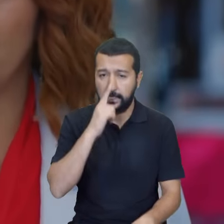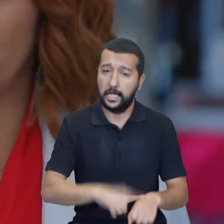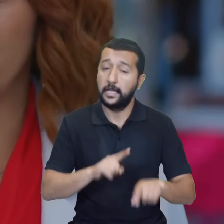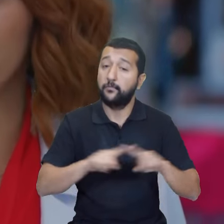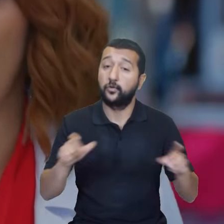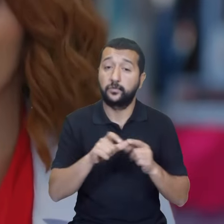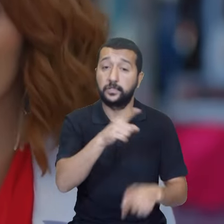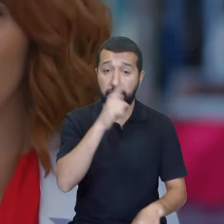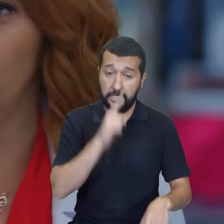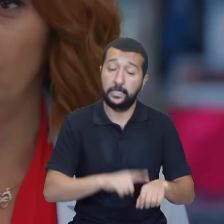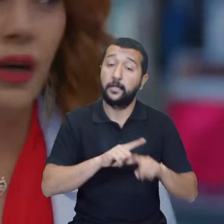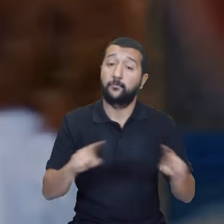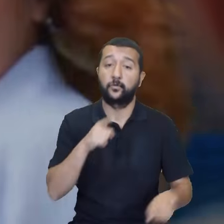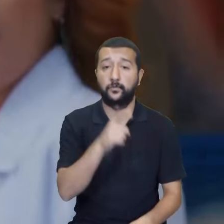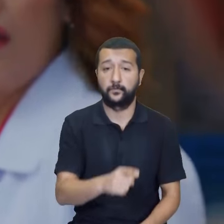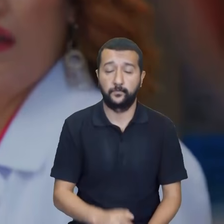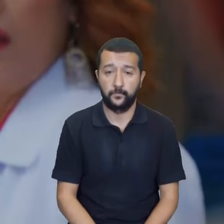İnanmıyorum sana Şener, inanmıyorum.